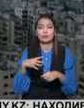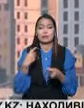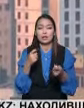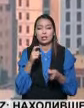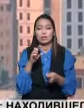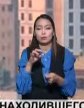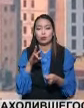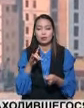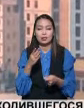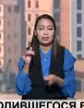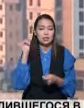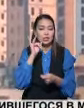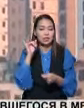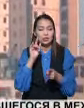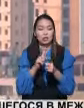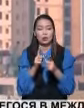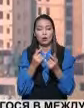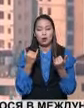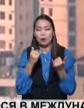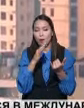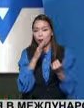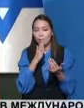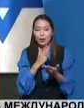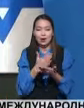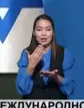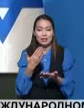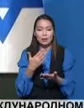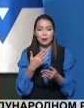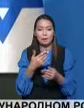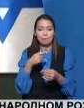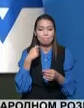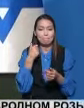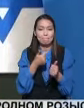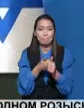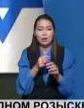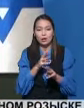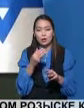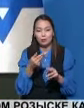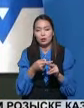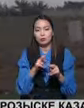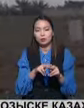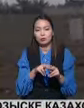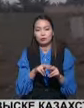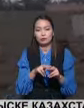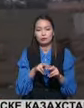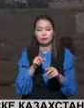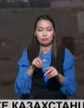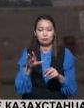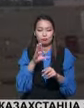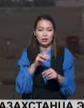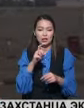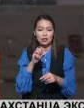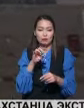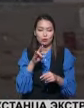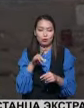назвали историческим поворотным моментом. По мнению израильского премьера, Нетаньяху, будь Насраллы жив, он быстро восстановил бы возможности Хизбаллы,